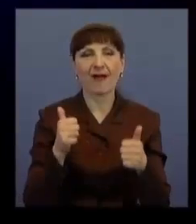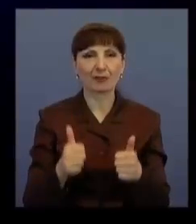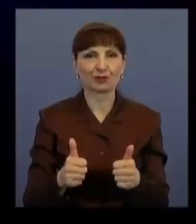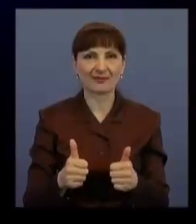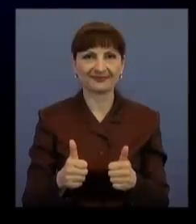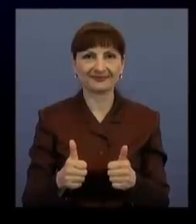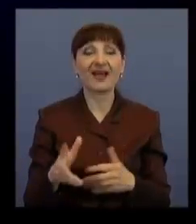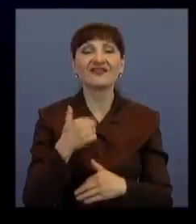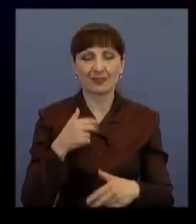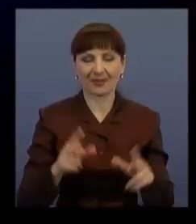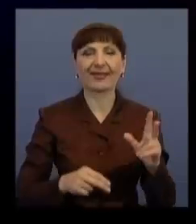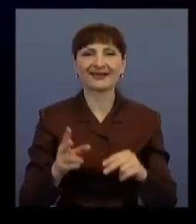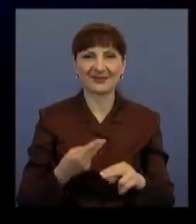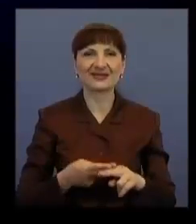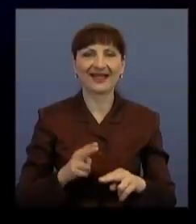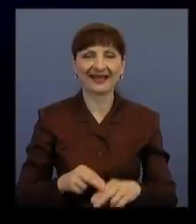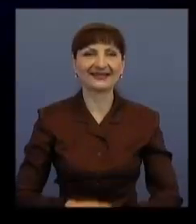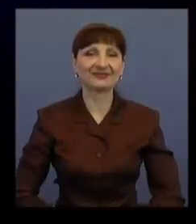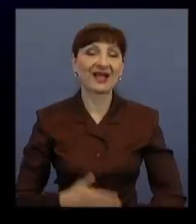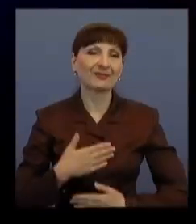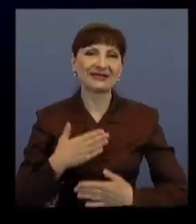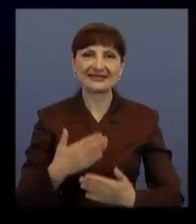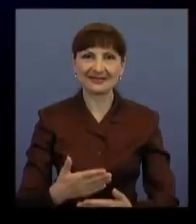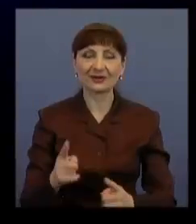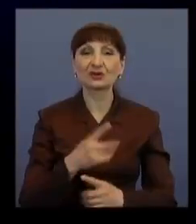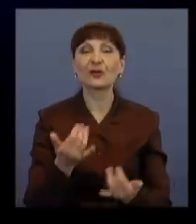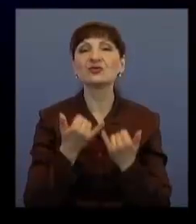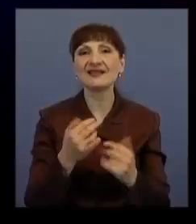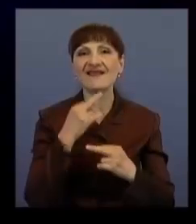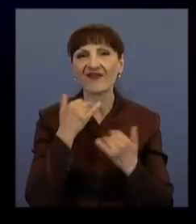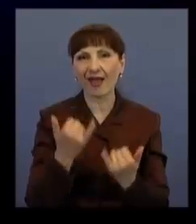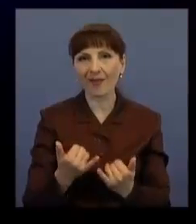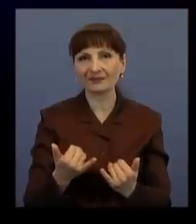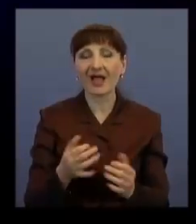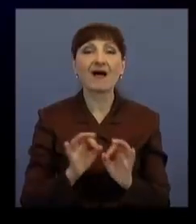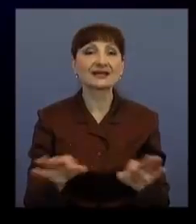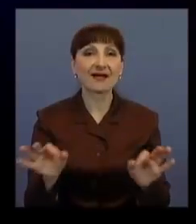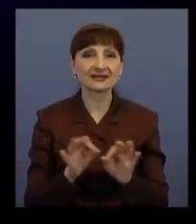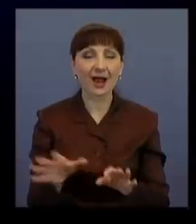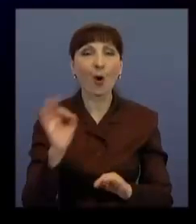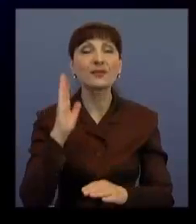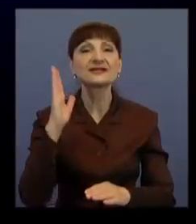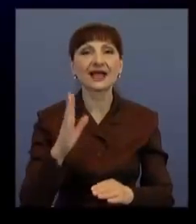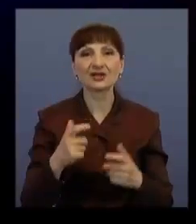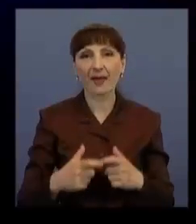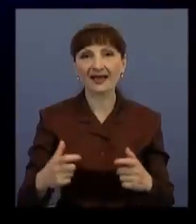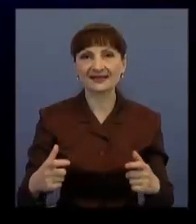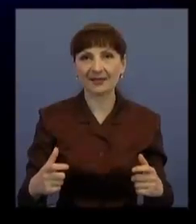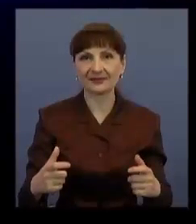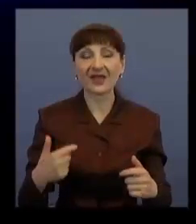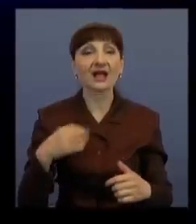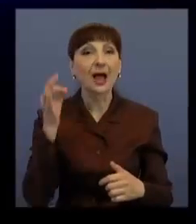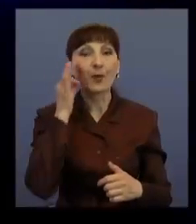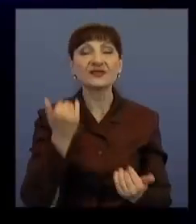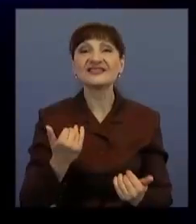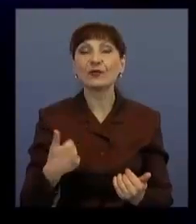благополучно. Да, все мы надеемся на это. Спасибо вам, спасибо, что уделили время, рассказали о предстоящем экзамене. Я